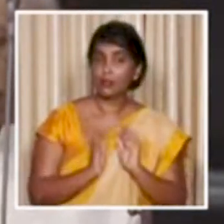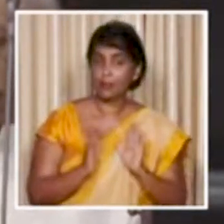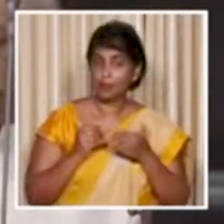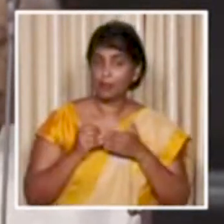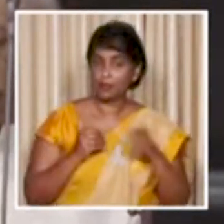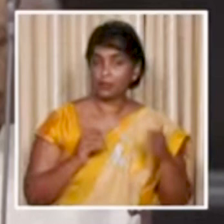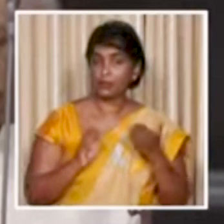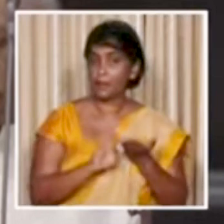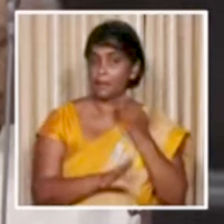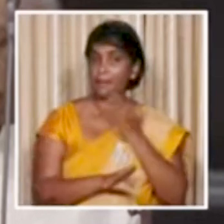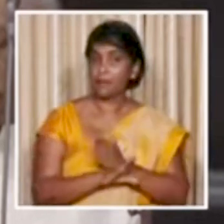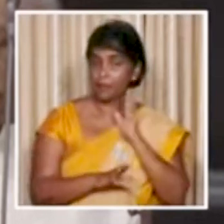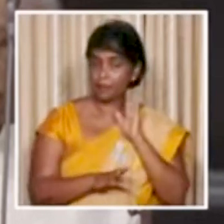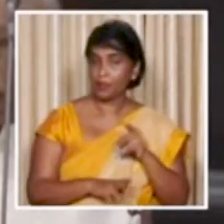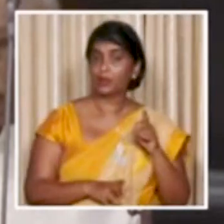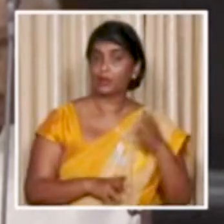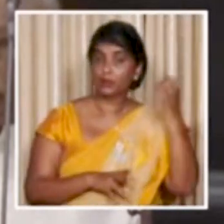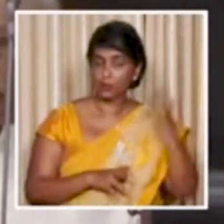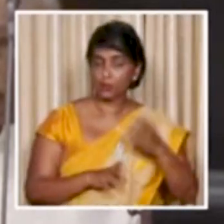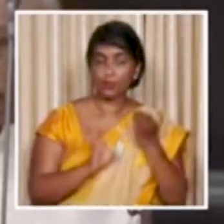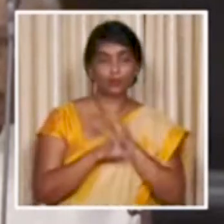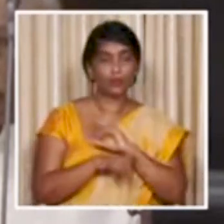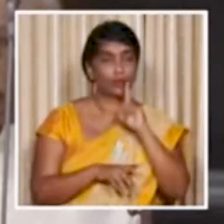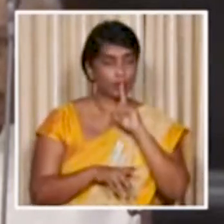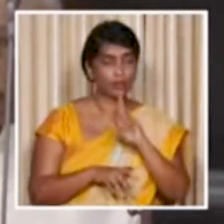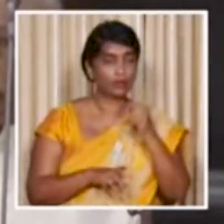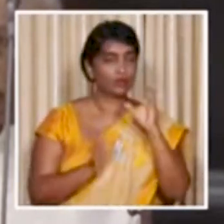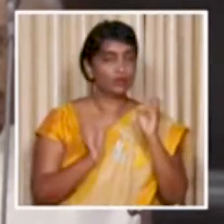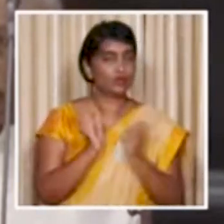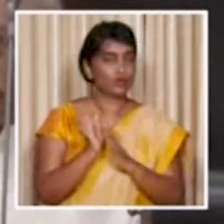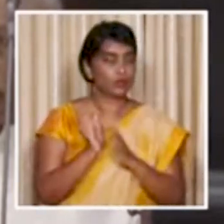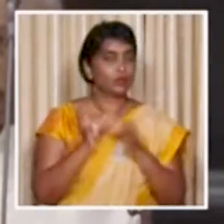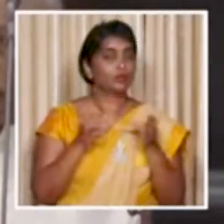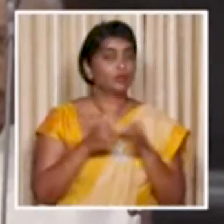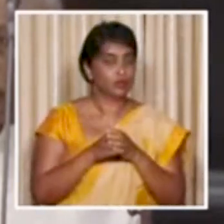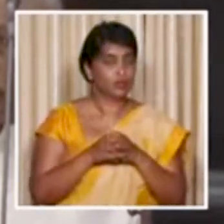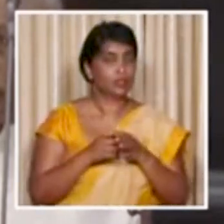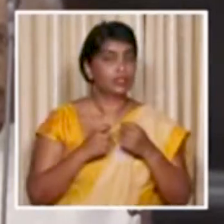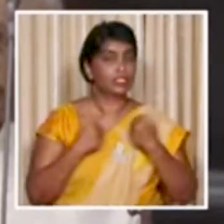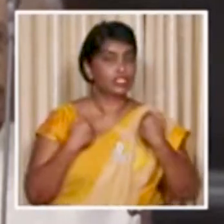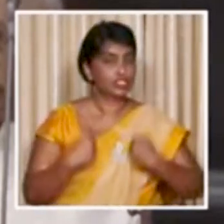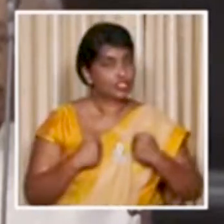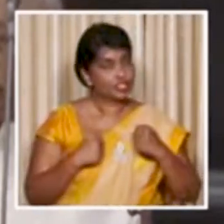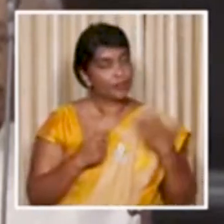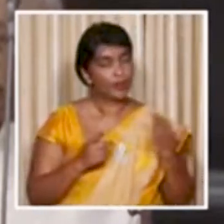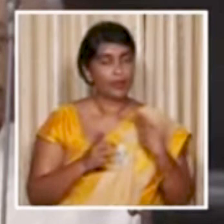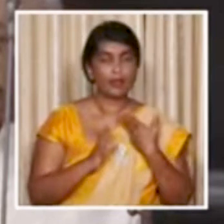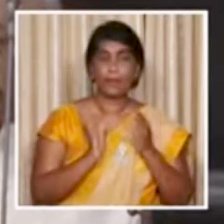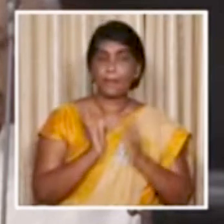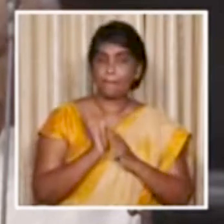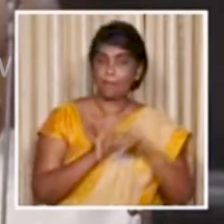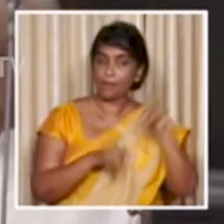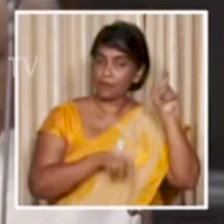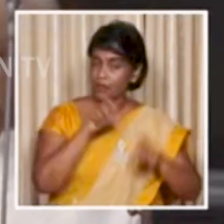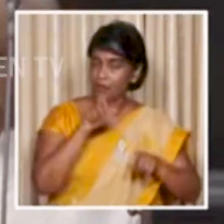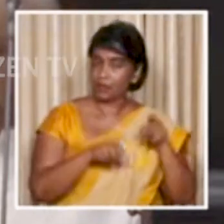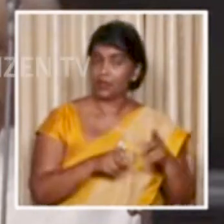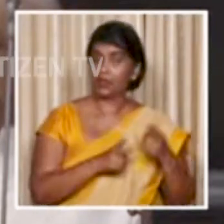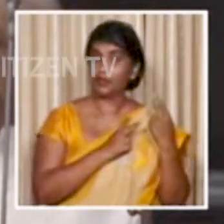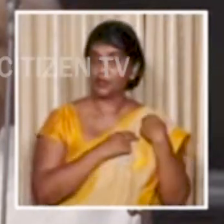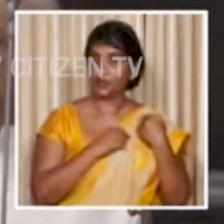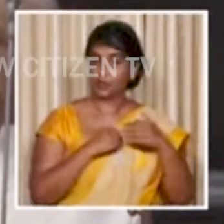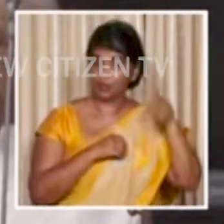දිනයට පොරාත්වම වූ දිනයේදී ඉහත සඳහන් යම් කොමිෂන් සභාවක සභාපතිවරයා හෝ යම් සමාජික වශයෙන් දුරය